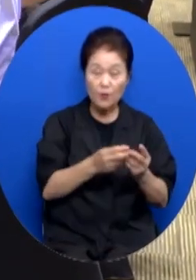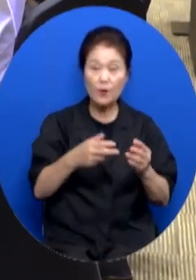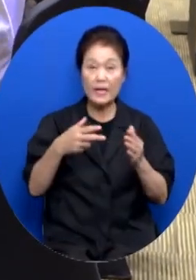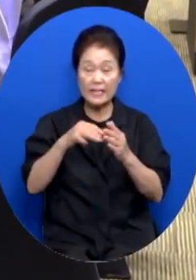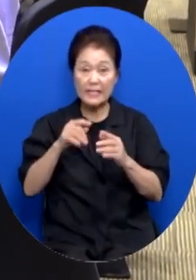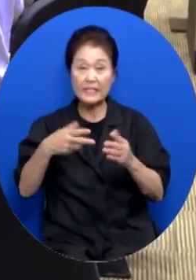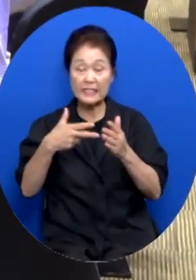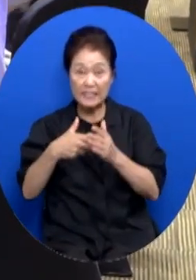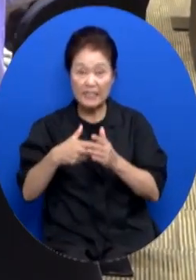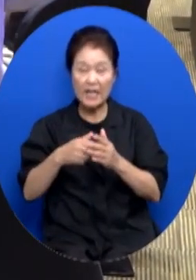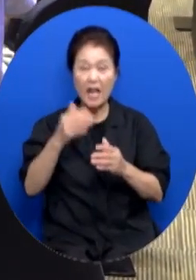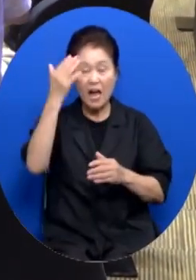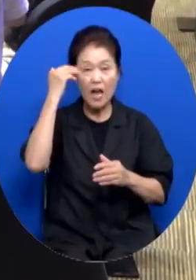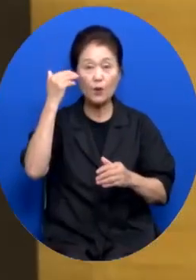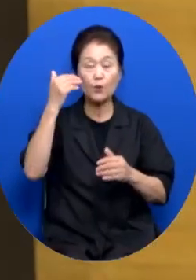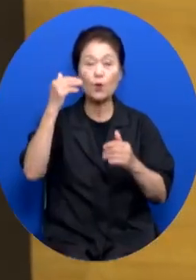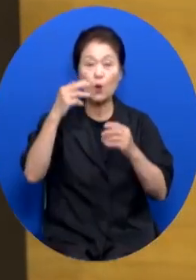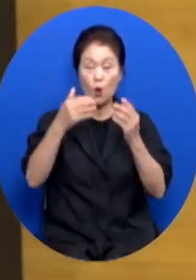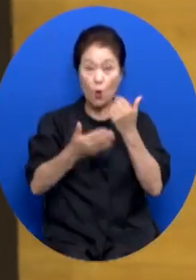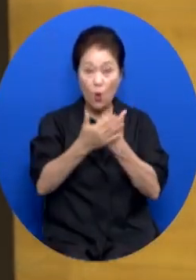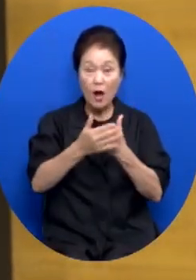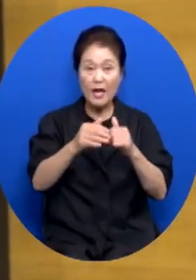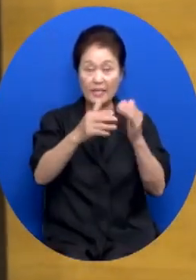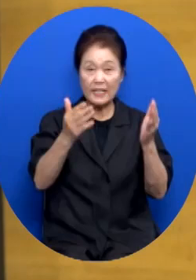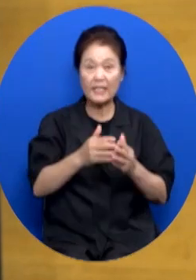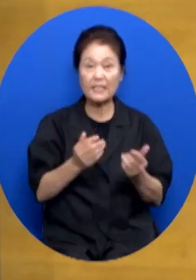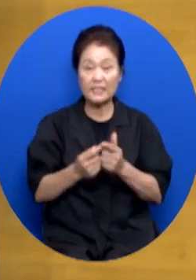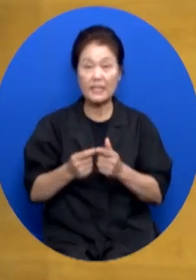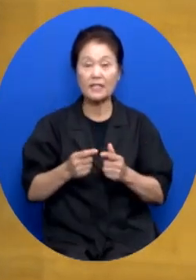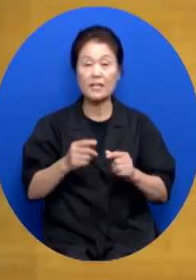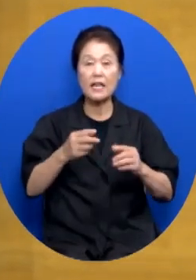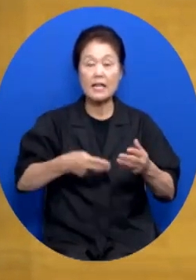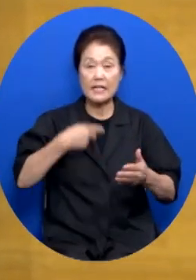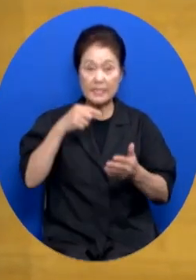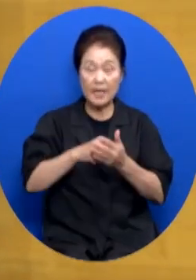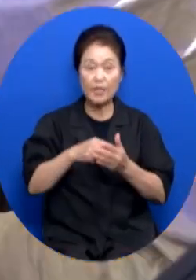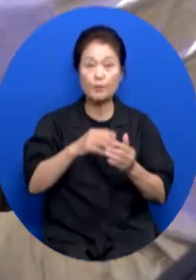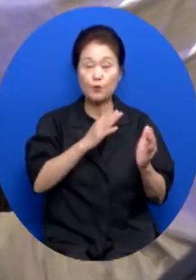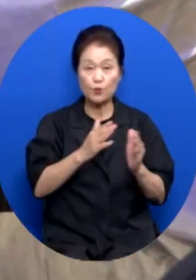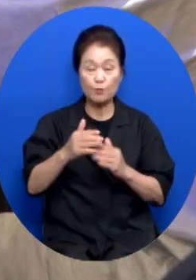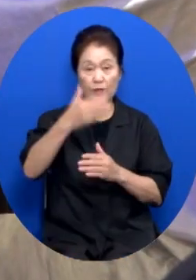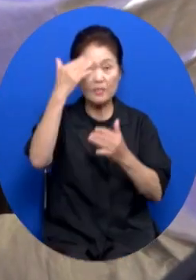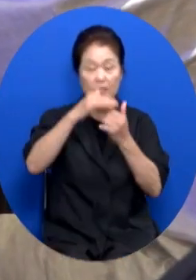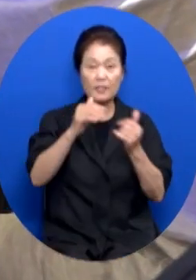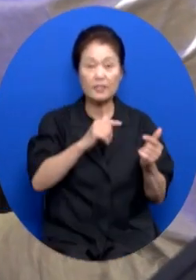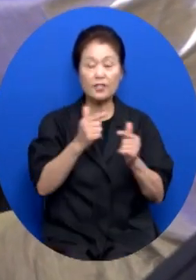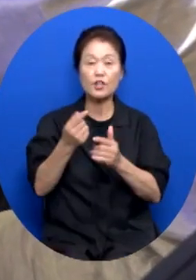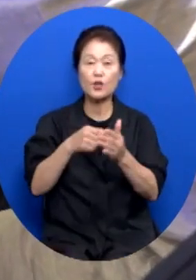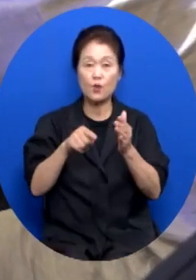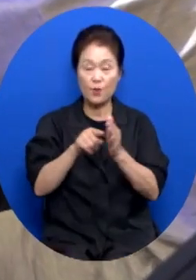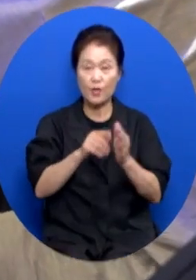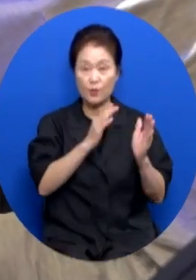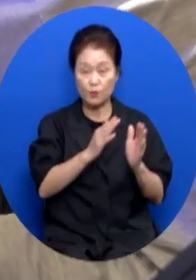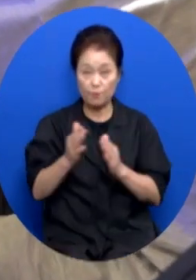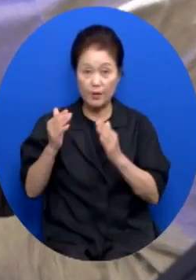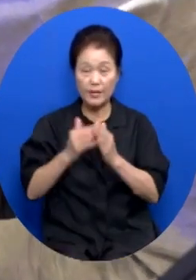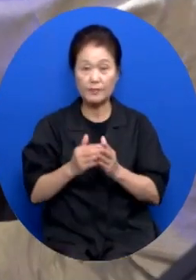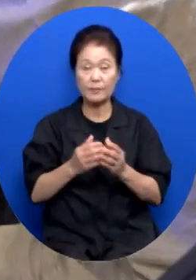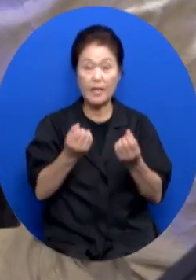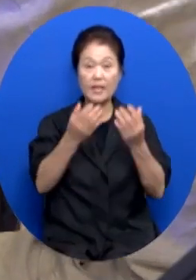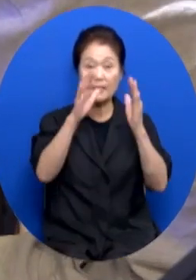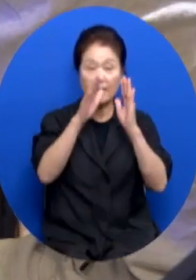이랜드 재단 한국 고화 사랑 협회가 함께 준비한 이번 캠프는 자립준비 청년들을 대상으로 진행됐습니다